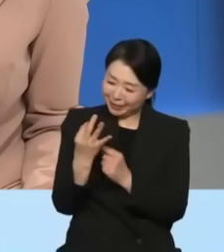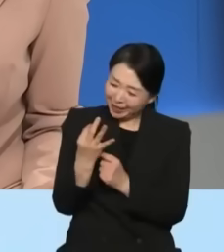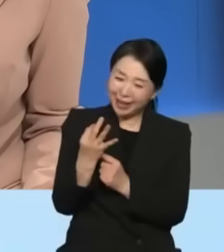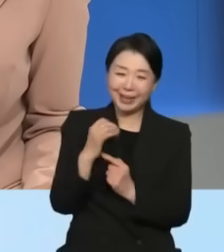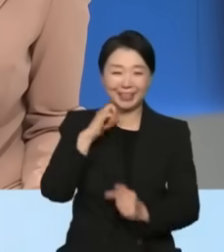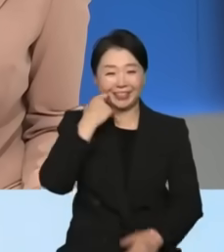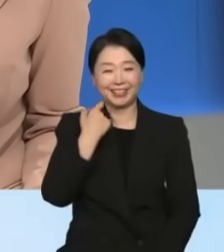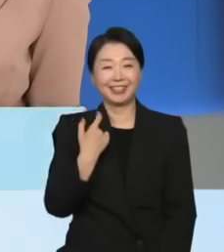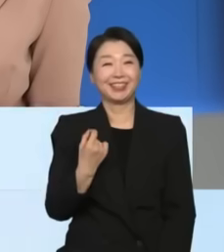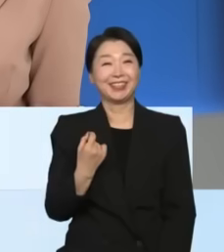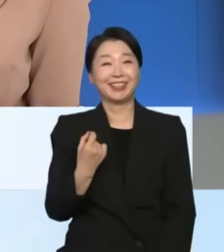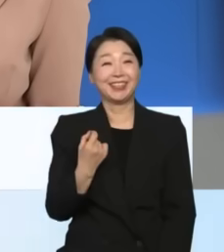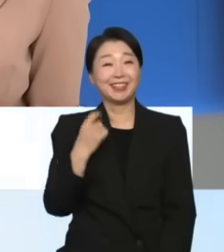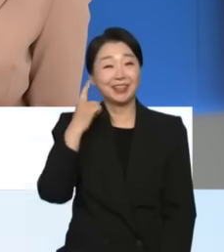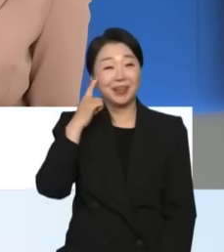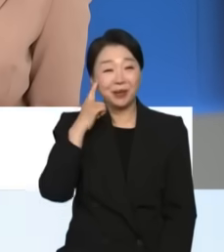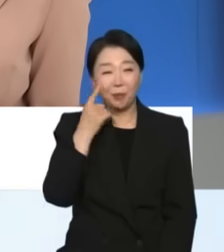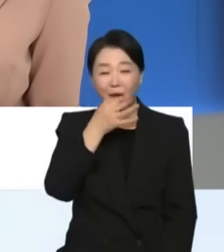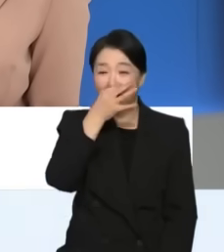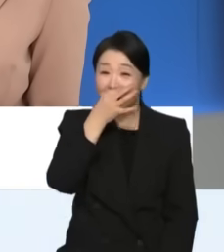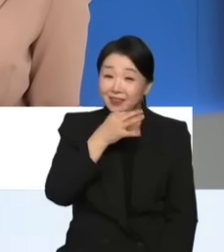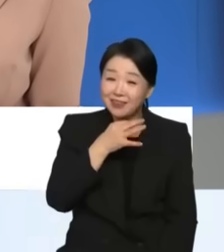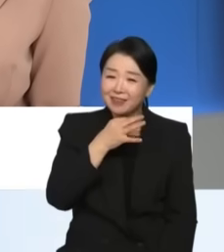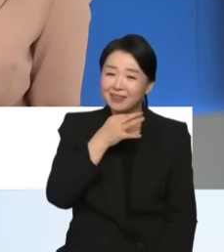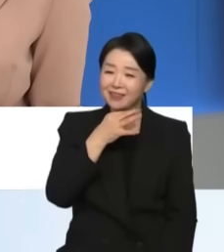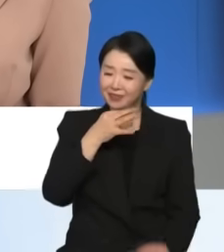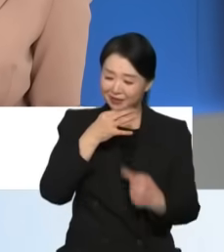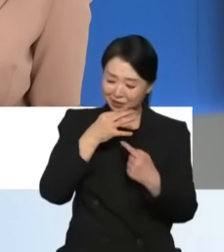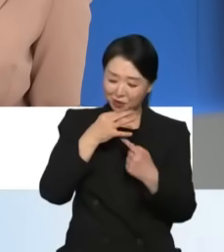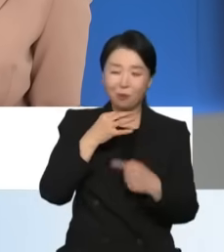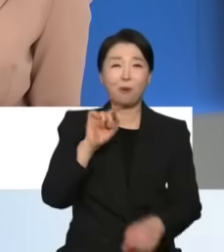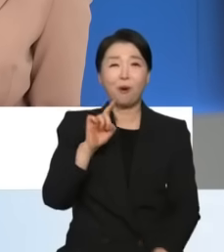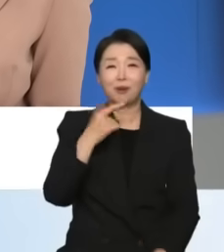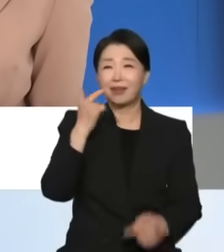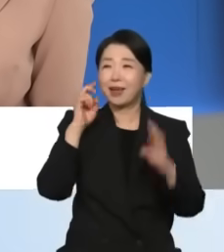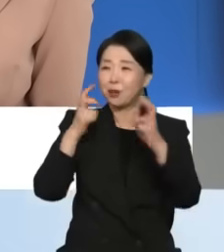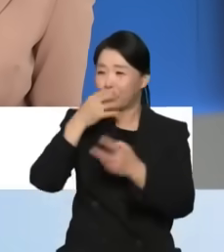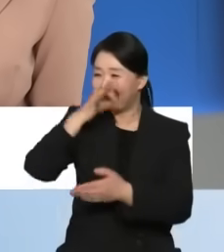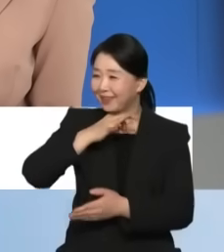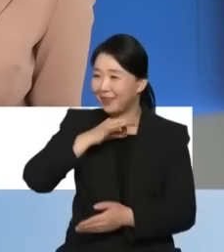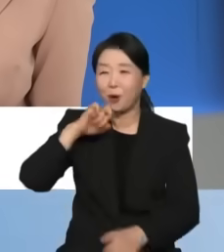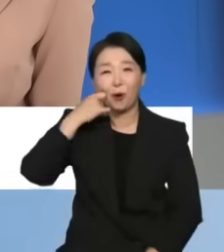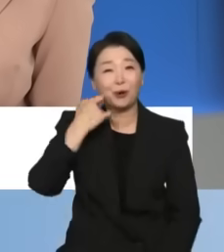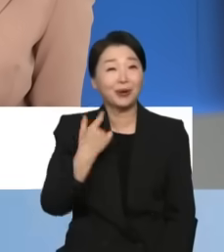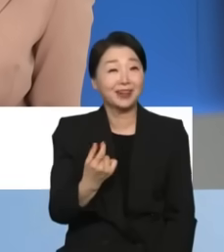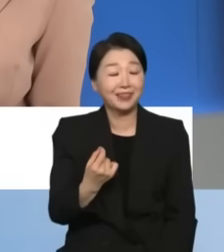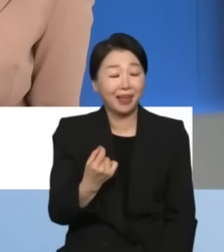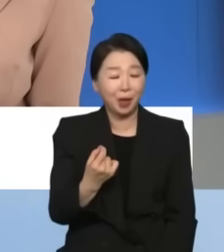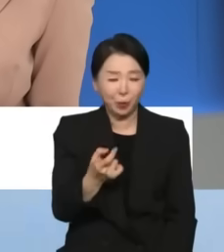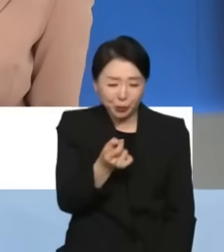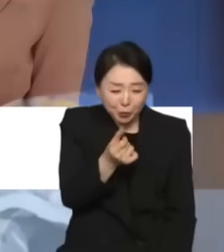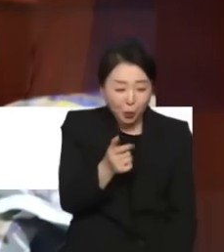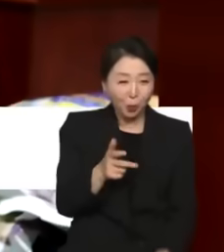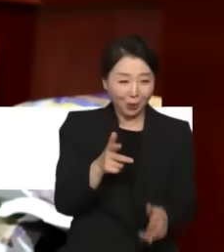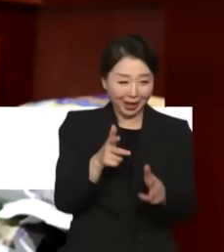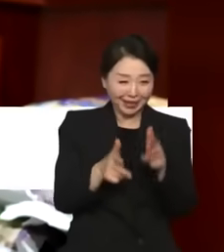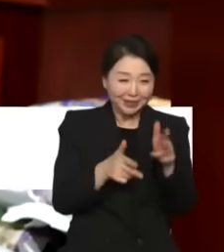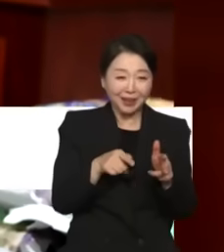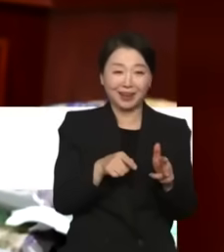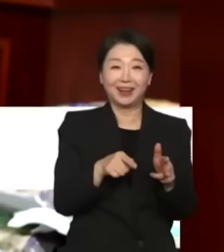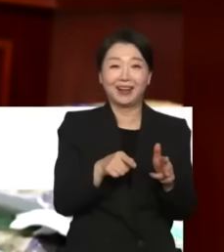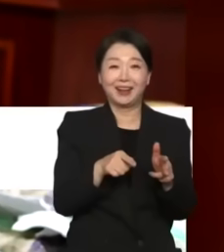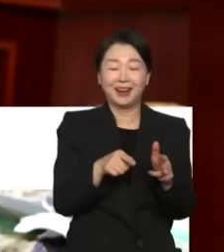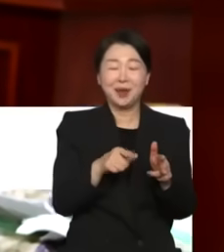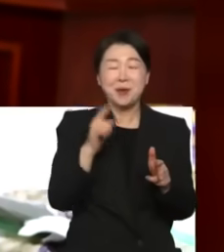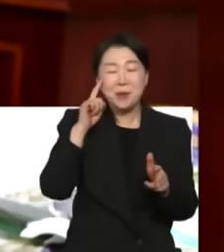네. 이익이 남긴다라는 거는 사실 뭐 큰 대기업도 잘 못하는 일인데 저희 같은 작은 기업도 정말 고만고만하게